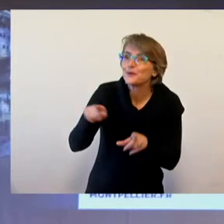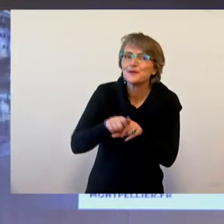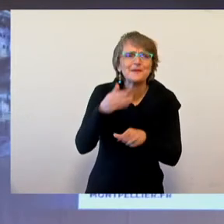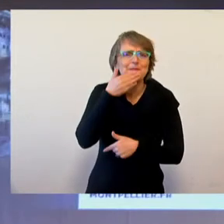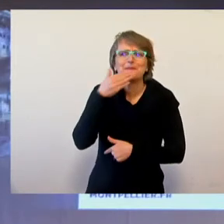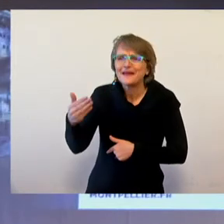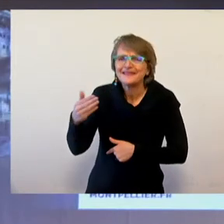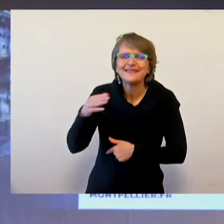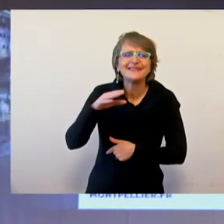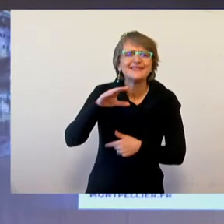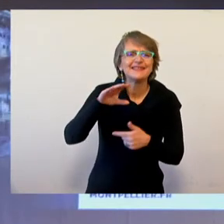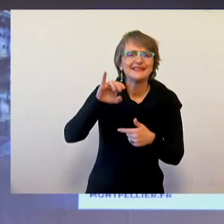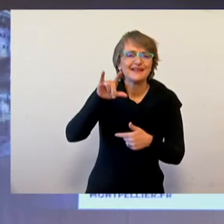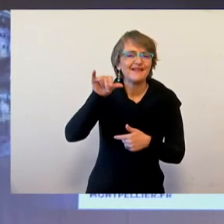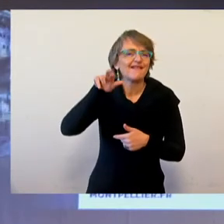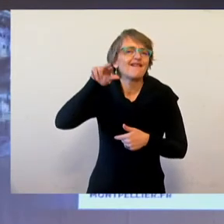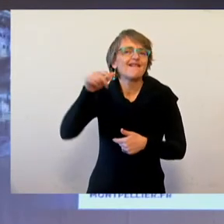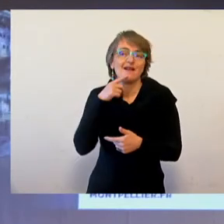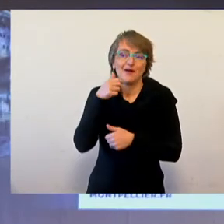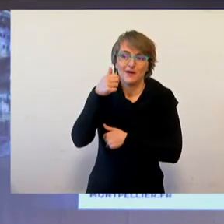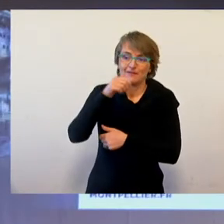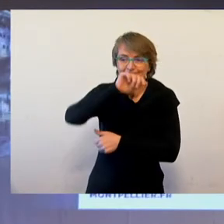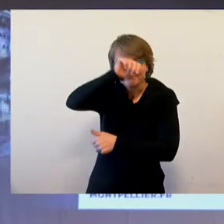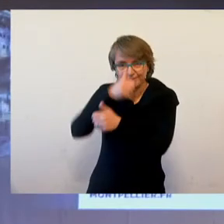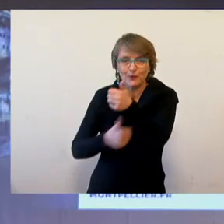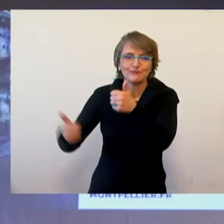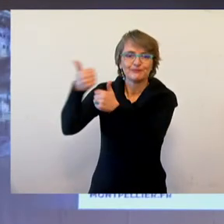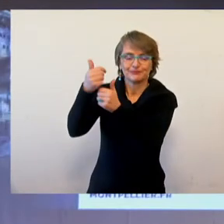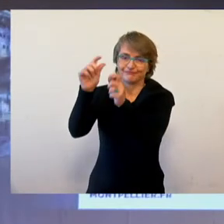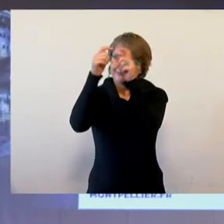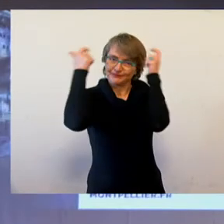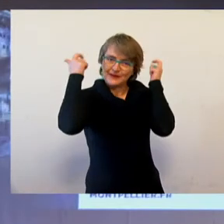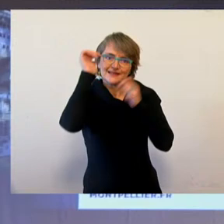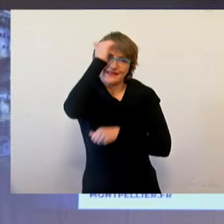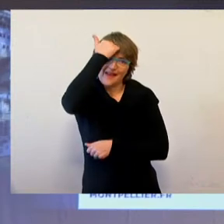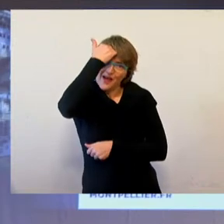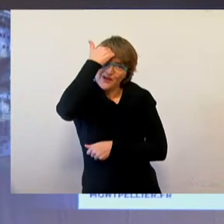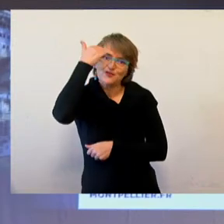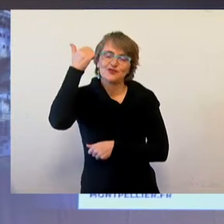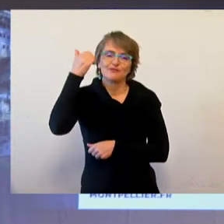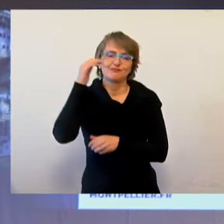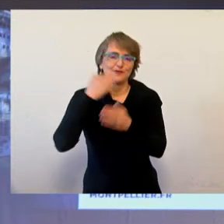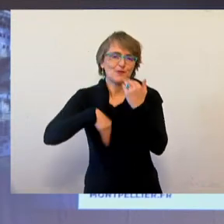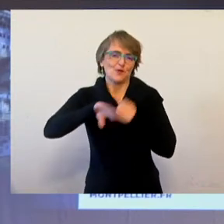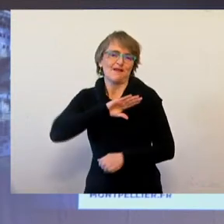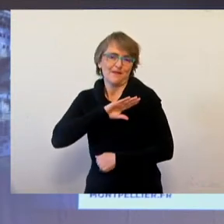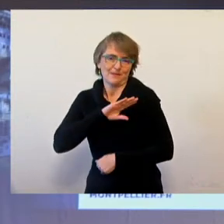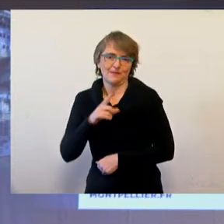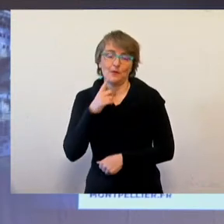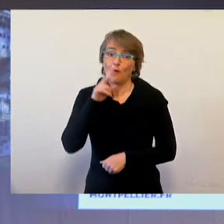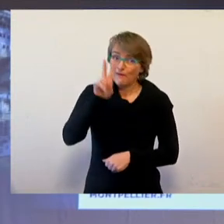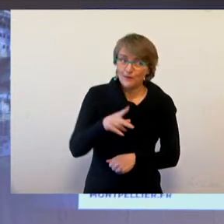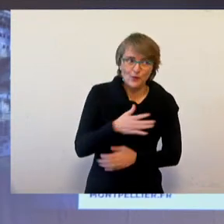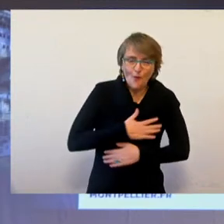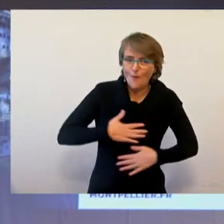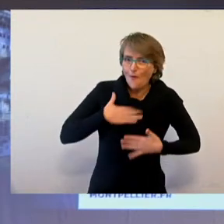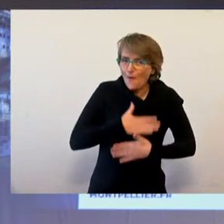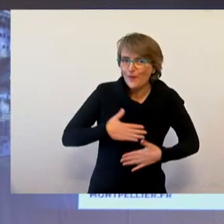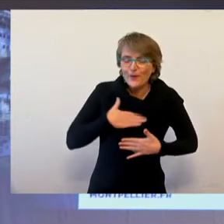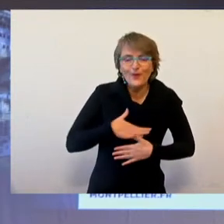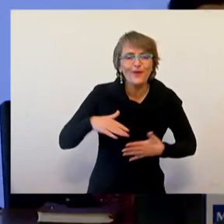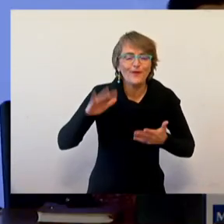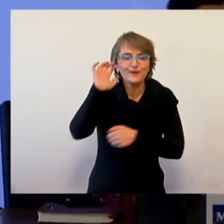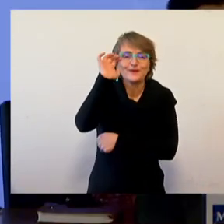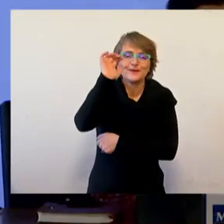stage et nous sommes très attachés à accueillir des élèves de 3e pour pouvoir leur faire découvrir le fonctionnement